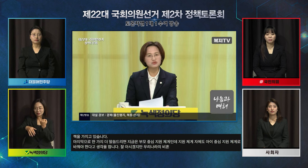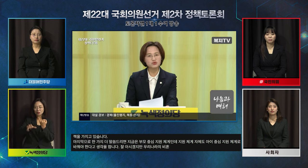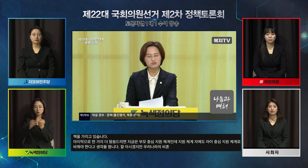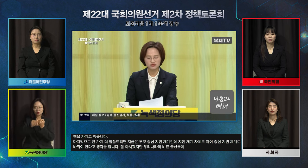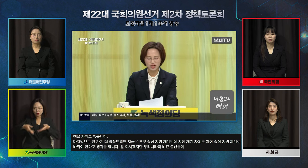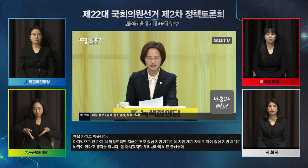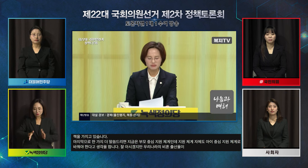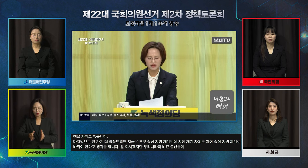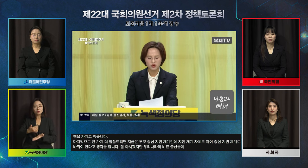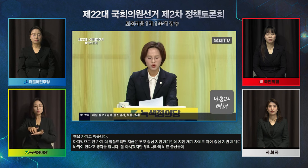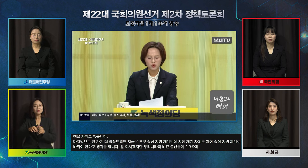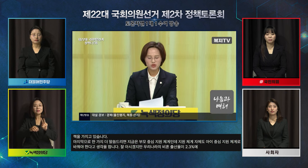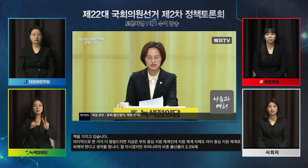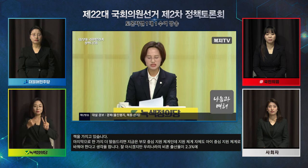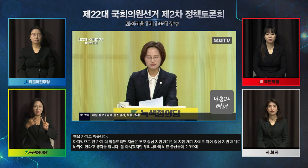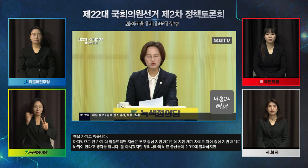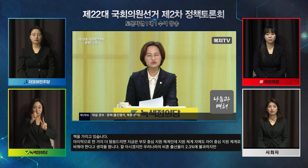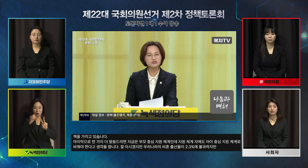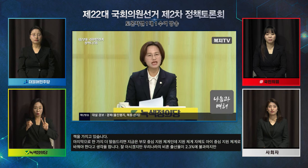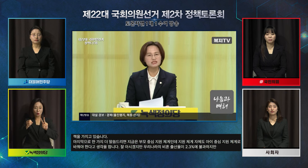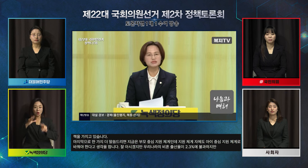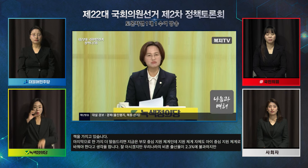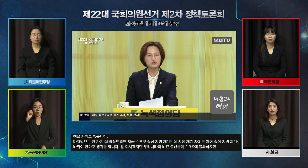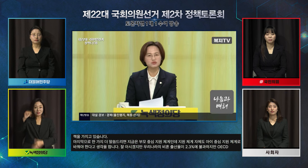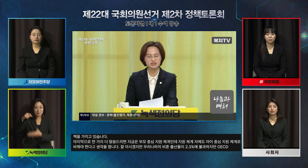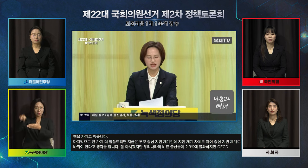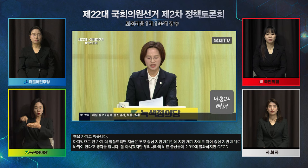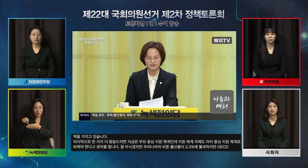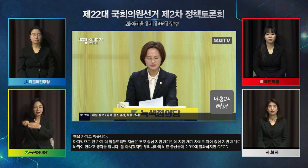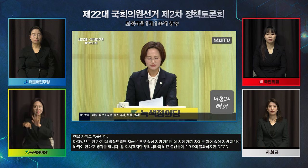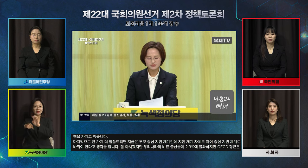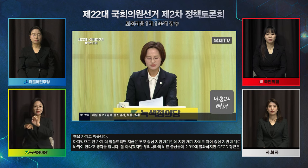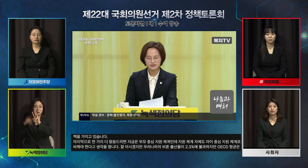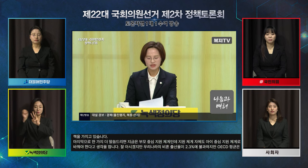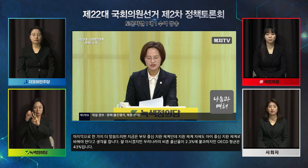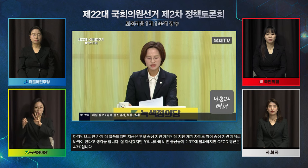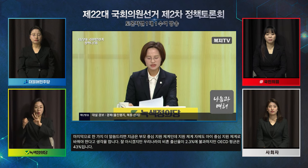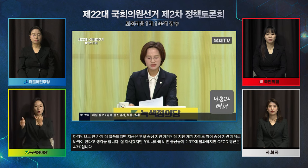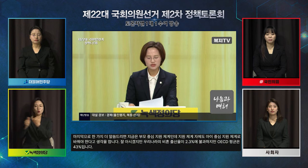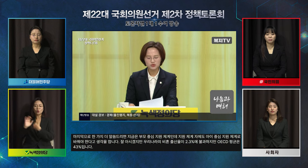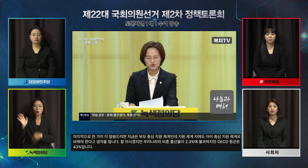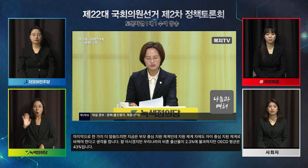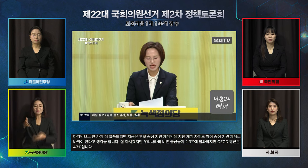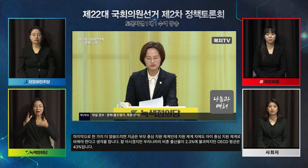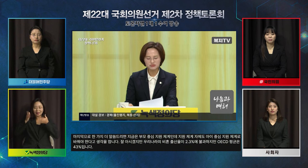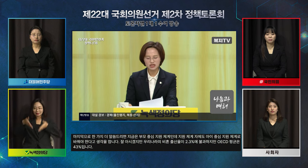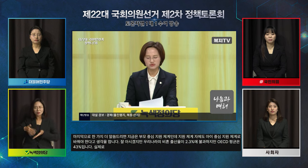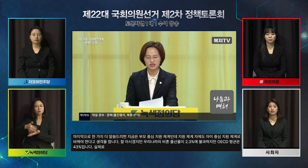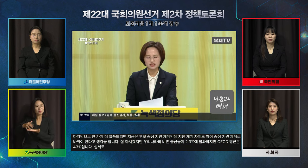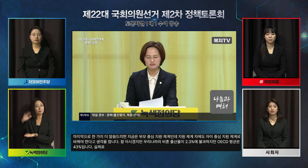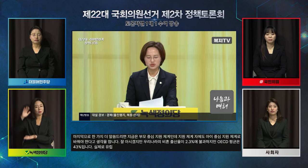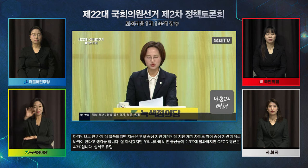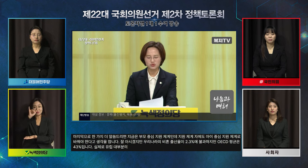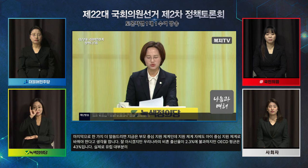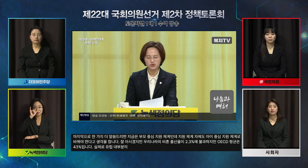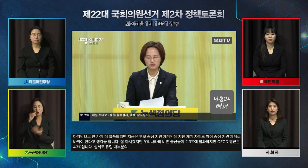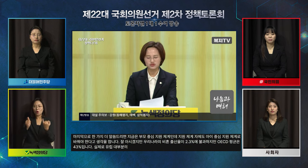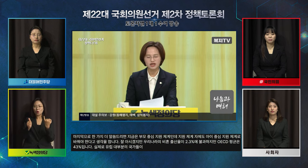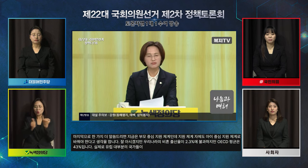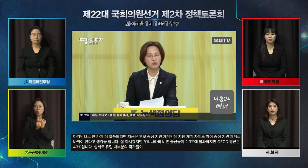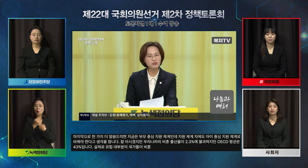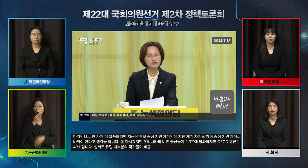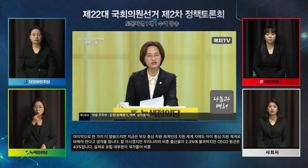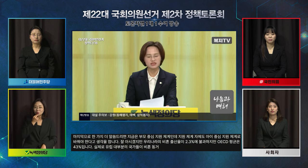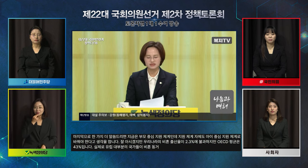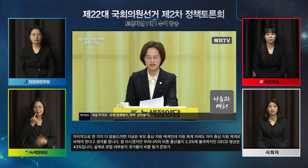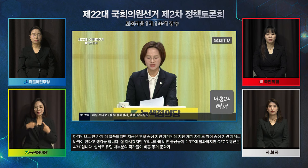2.3%에 불과하지만 OECD 평균은 43%입니다. 실제로 유럽 대부분의 국가들이 비혼 동거